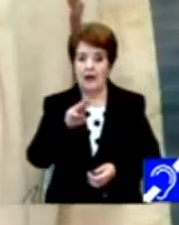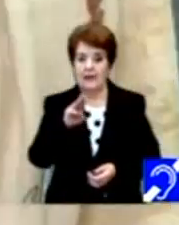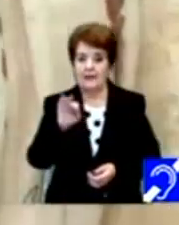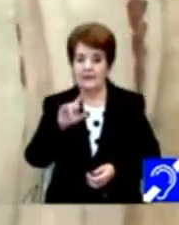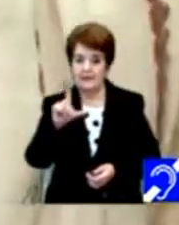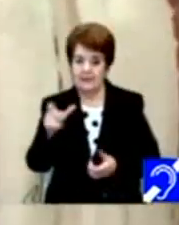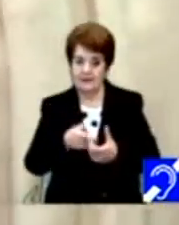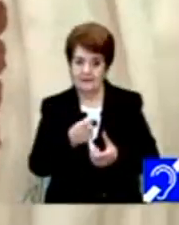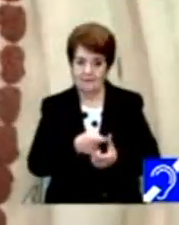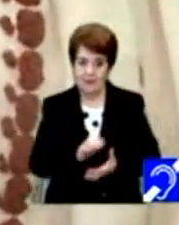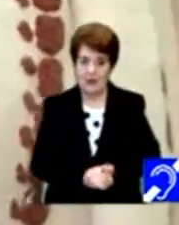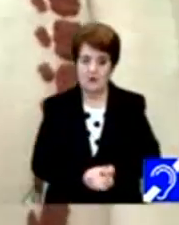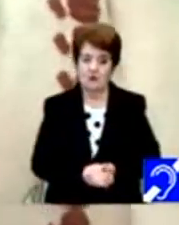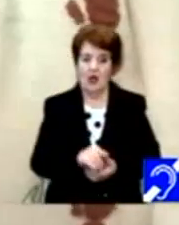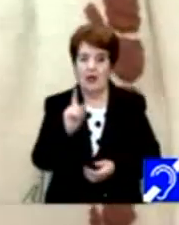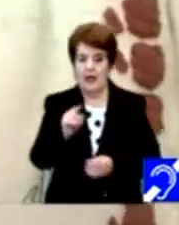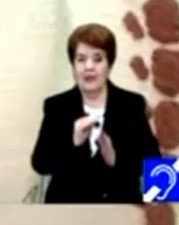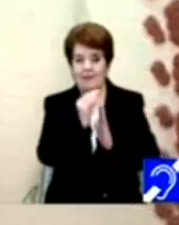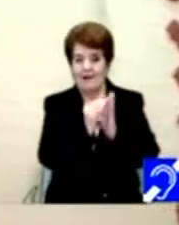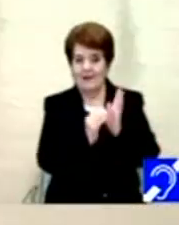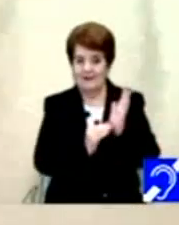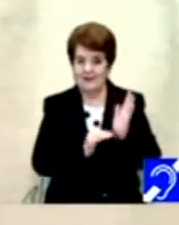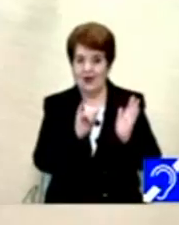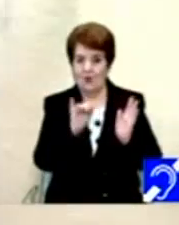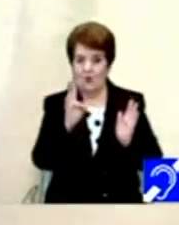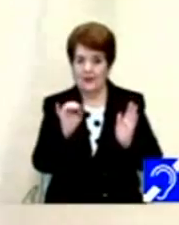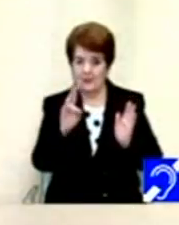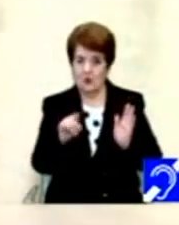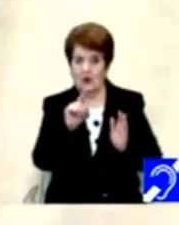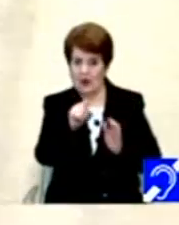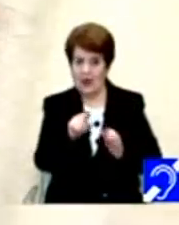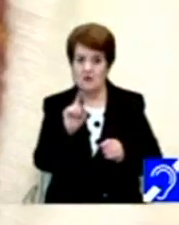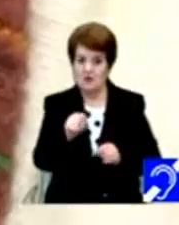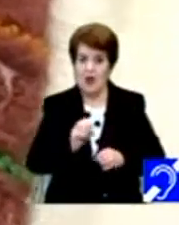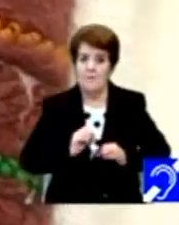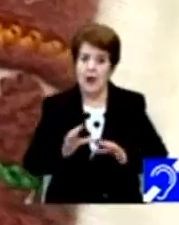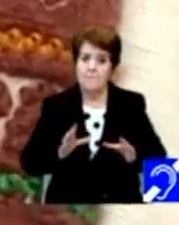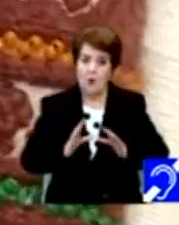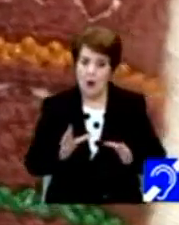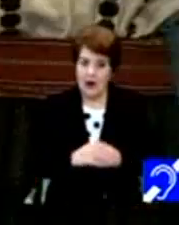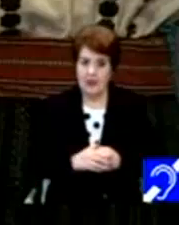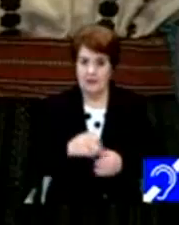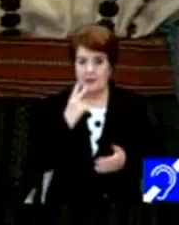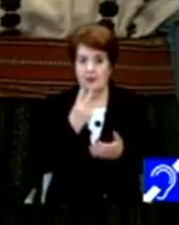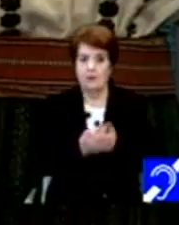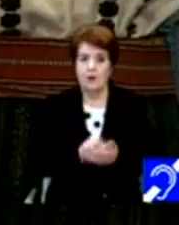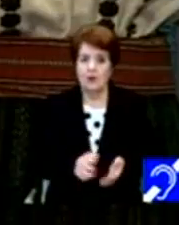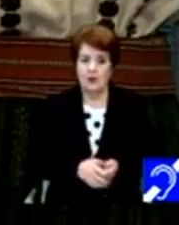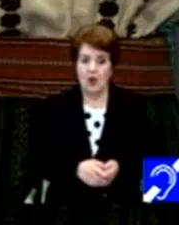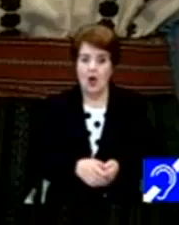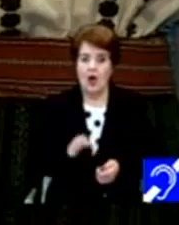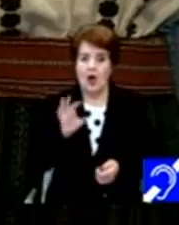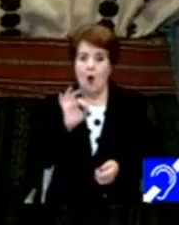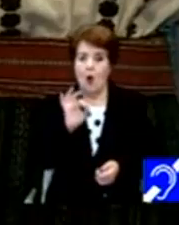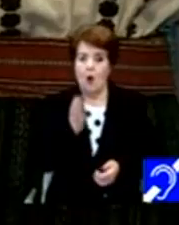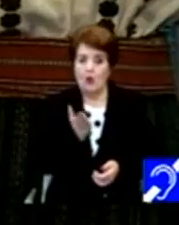pentru a fi înaintată în lista UNESCO, fiindcă ea este cea mai bogată, bogată din punct de vedere ornamental.